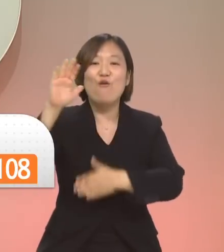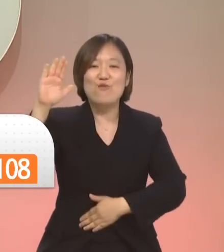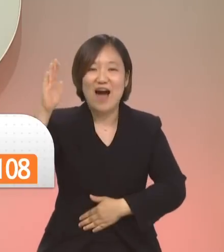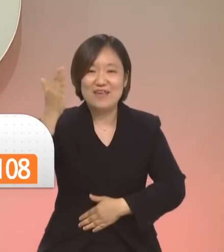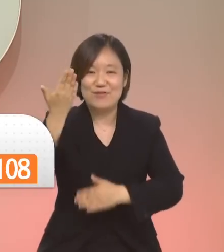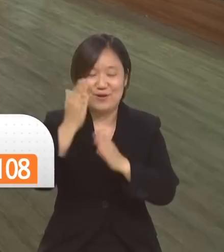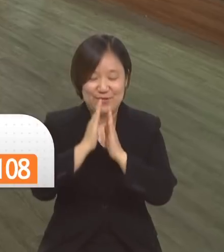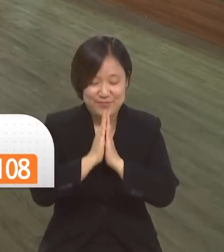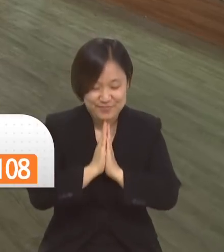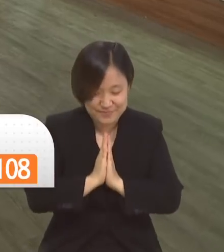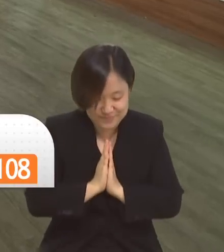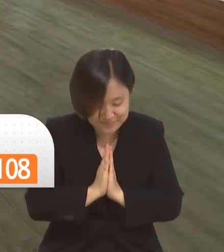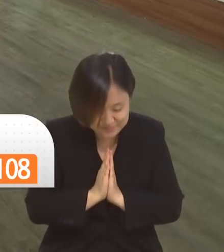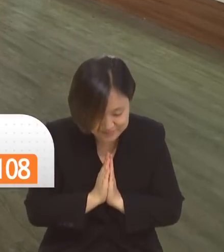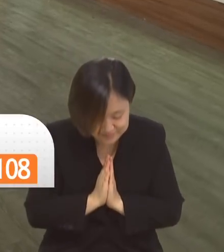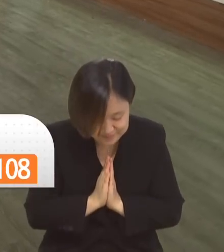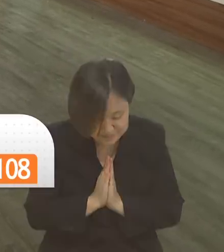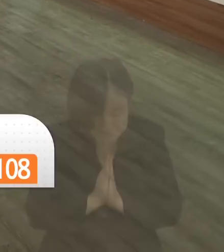성불하십시오